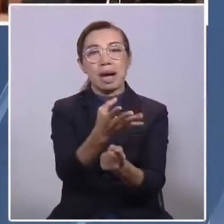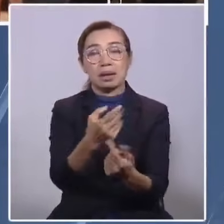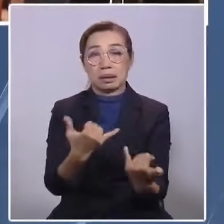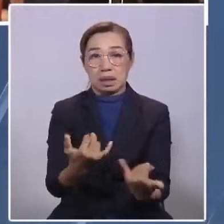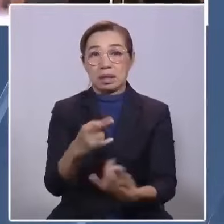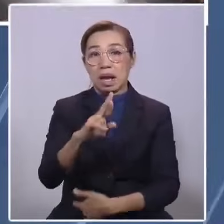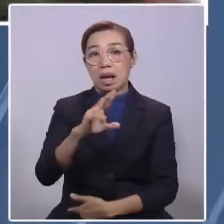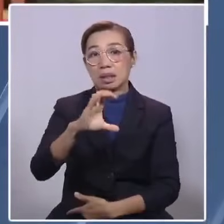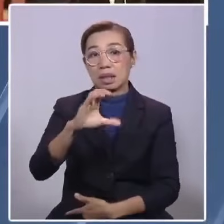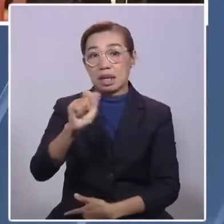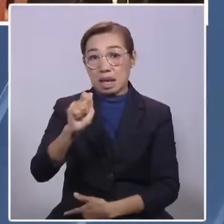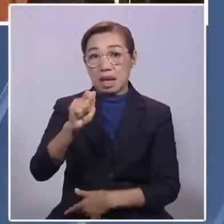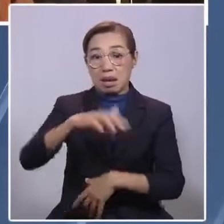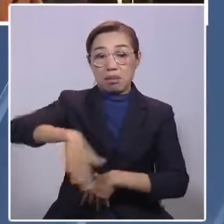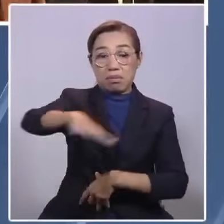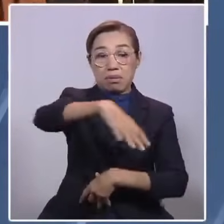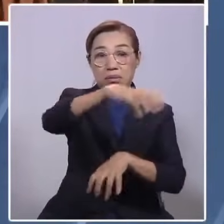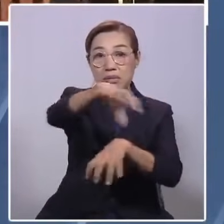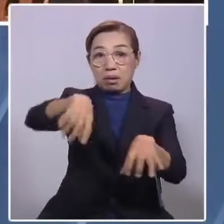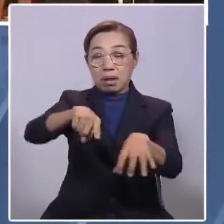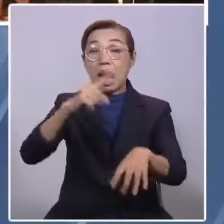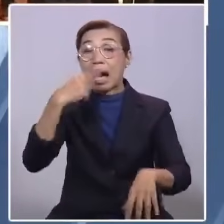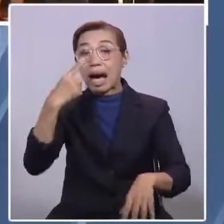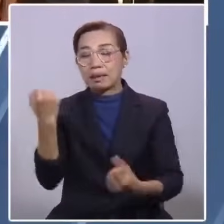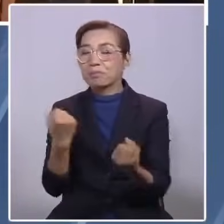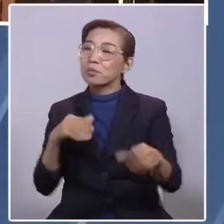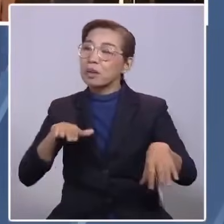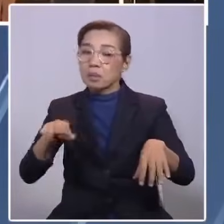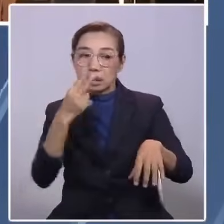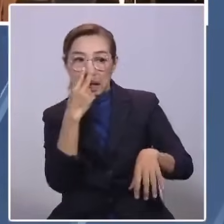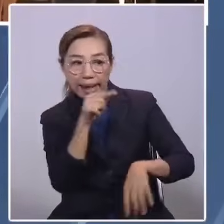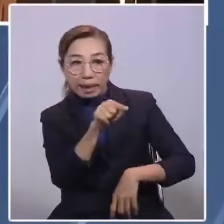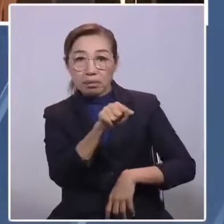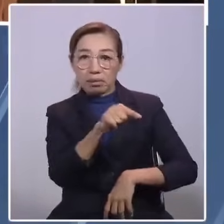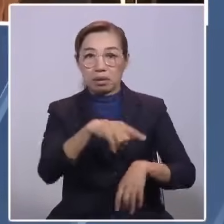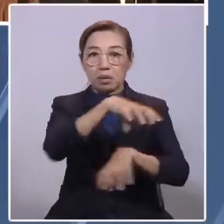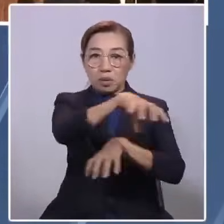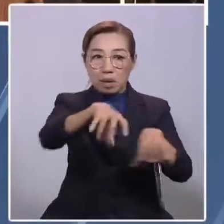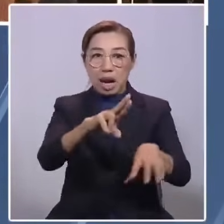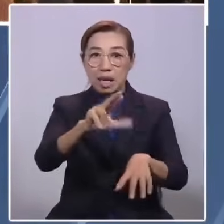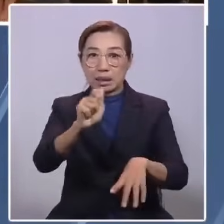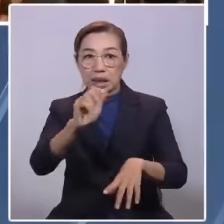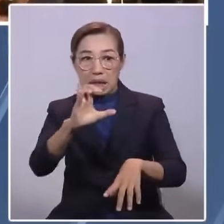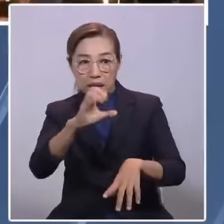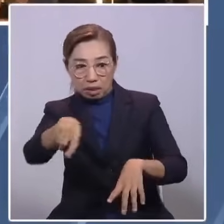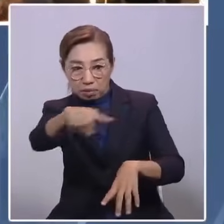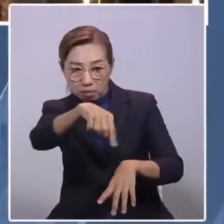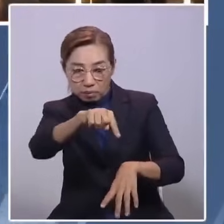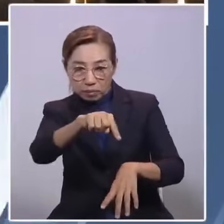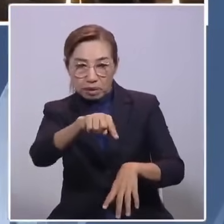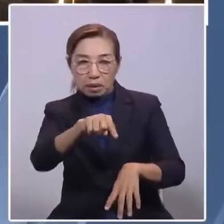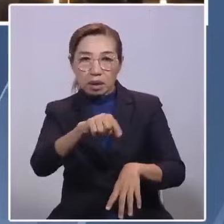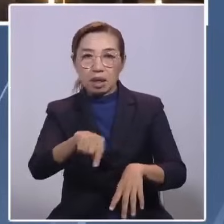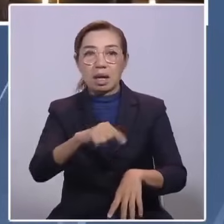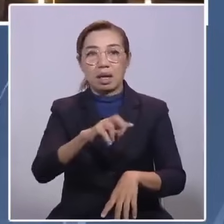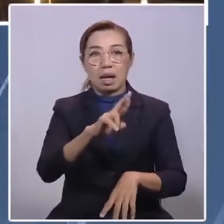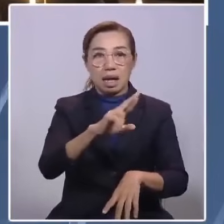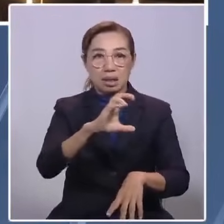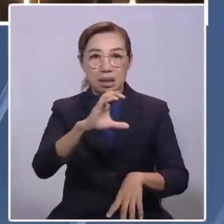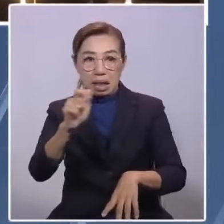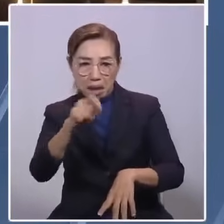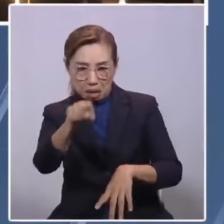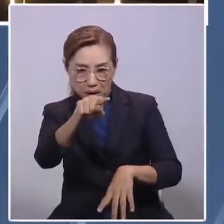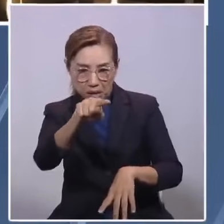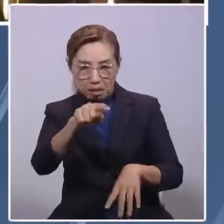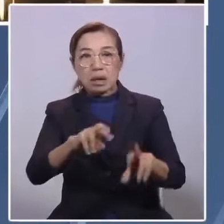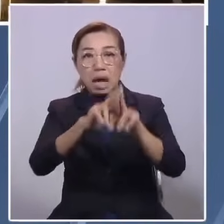ถ้าหากใครได้มีโอกาสเนี่ยผ่านไปผ่านมาแถวนั้นตอนนี้ก็จะเห็นว่าร้านรวงเนี่ยส่วนใหญ่ก็จะเป็นร้านที่มีภาษาจีนอยู่เยอะ